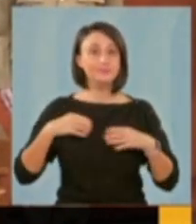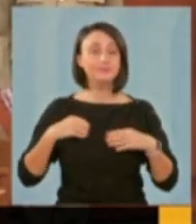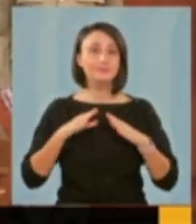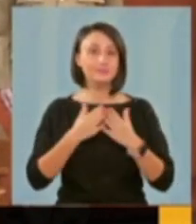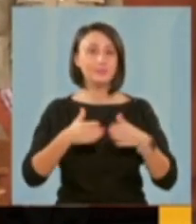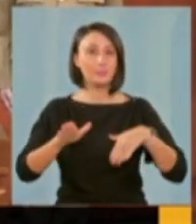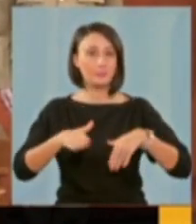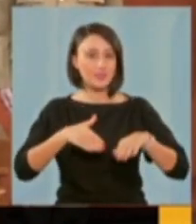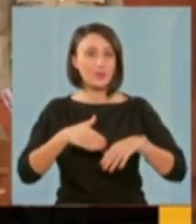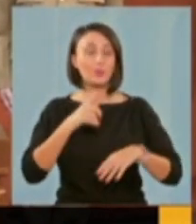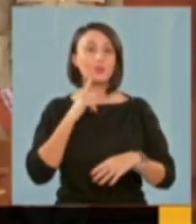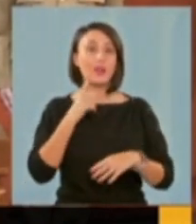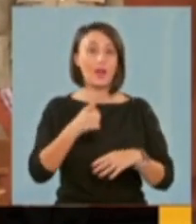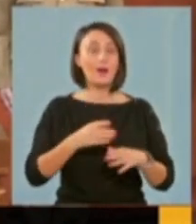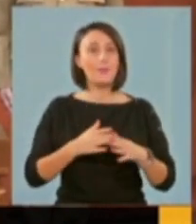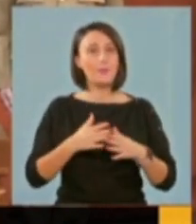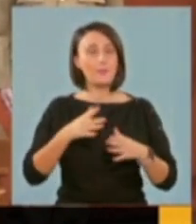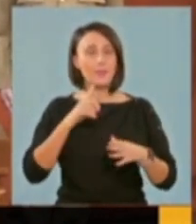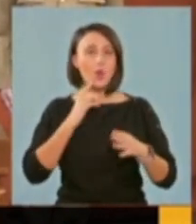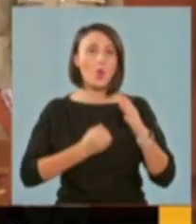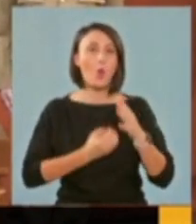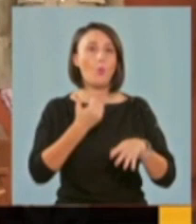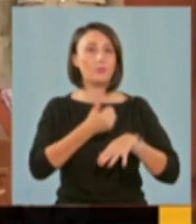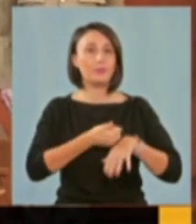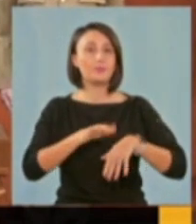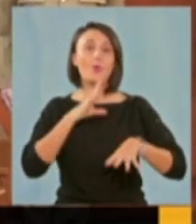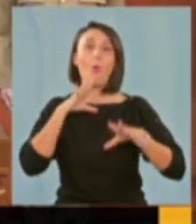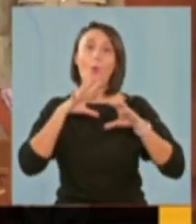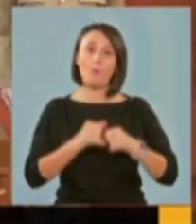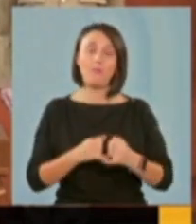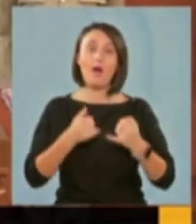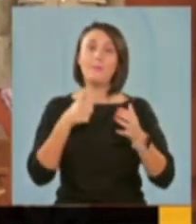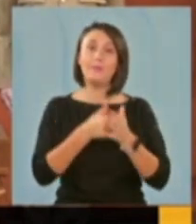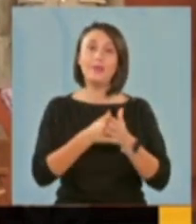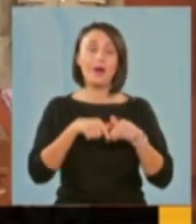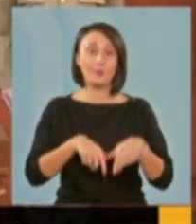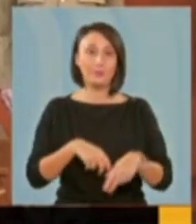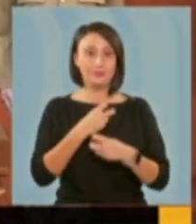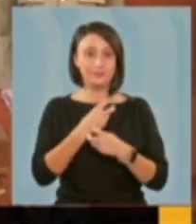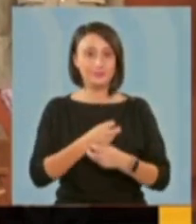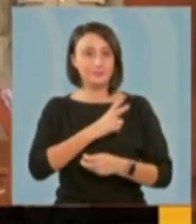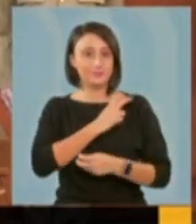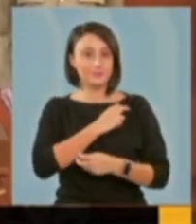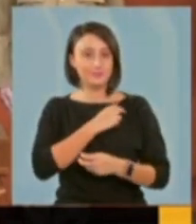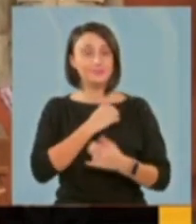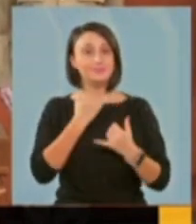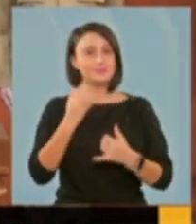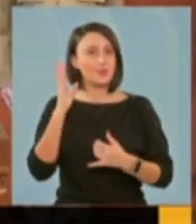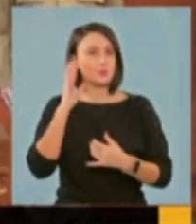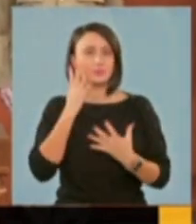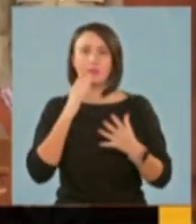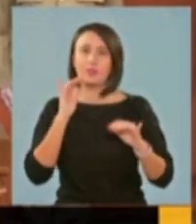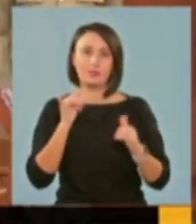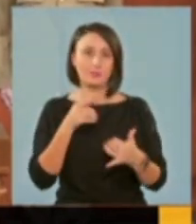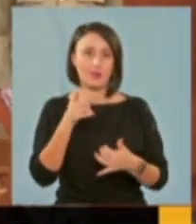Ministerului, chiar de la noul premier Nicolae Ciucă, care a ocupat până acum fotoliul de aici. Ascultăm și noi ce se întâmplă